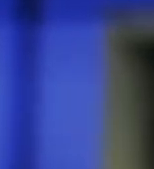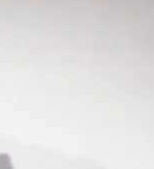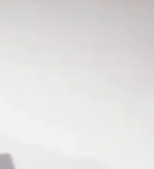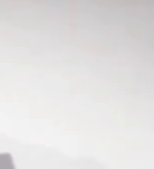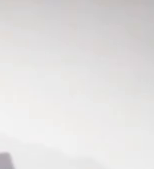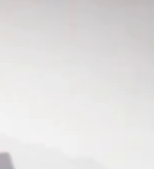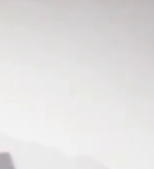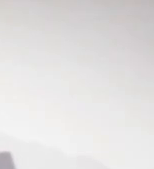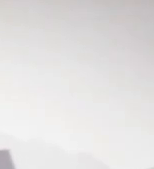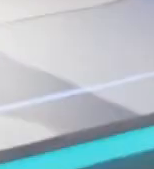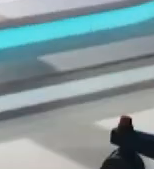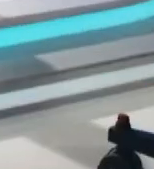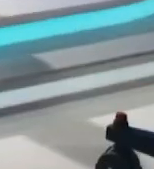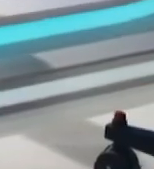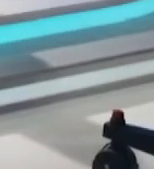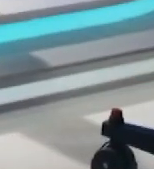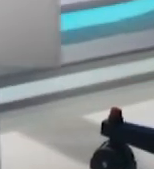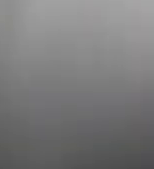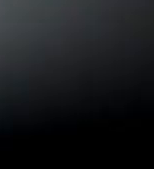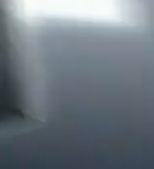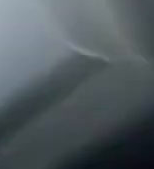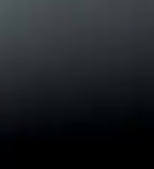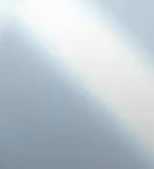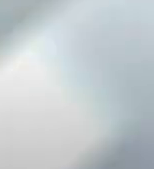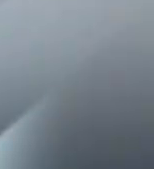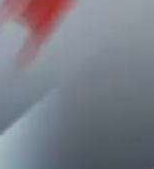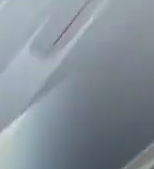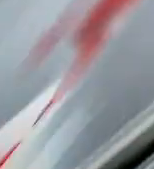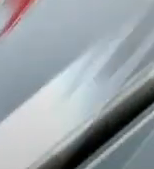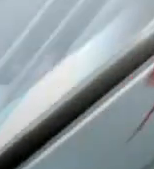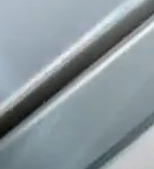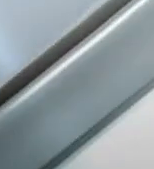Live mula sa GMA Network Center, ito ang 24 Oras.